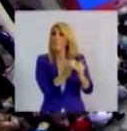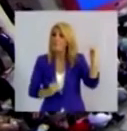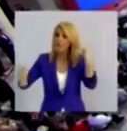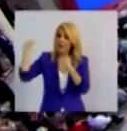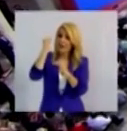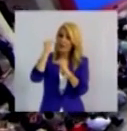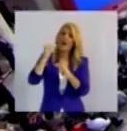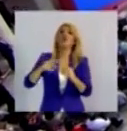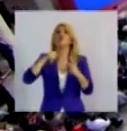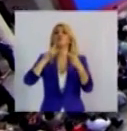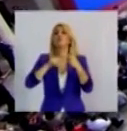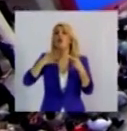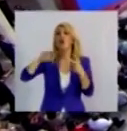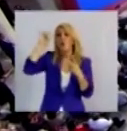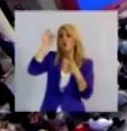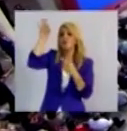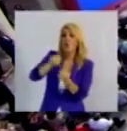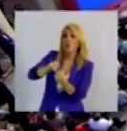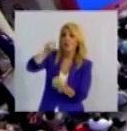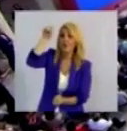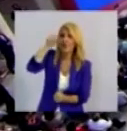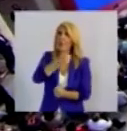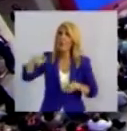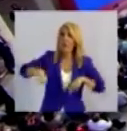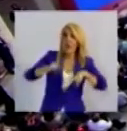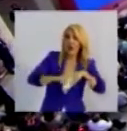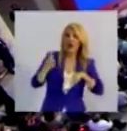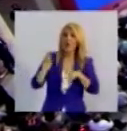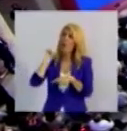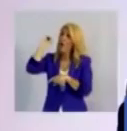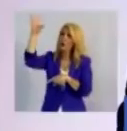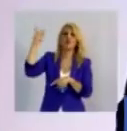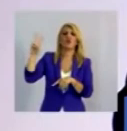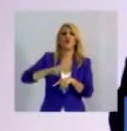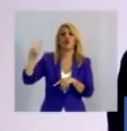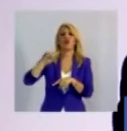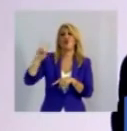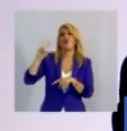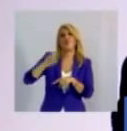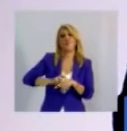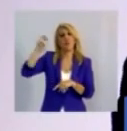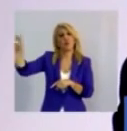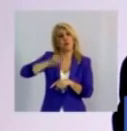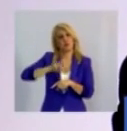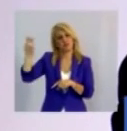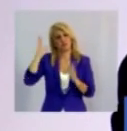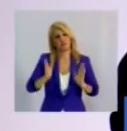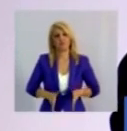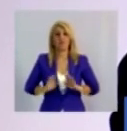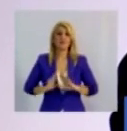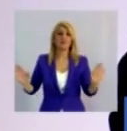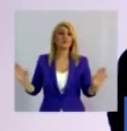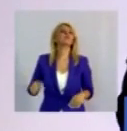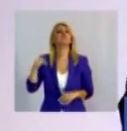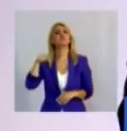επίπεδο σε Ελλάδα και το εξωτερικό. Ήταν λοιπόν μια φυσική επιλογή ότι το ΙΚΙ θα